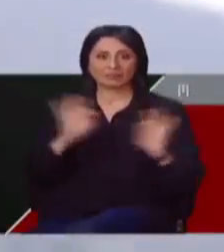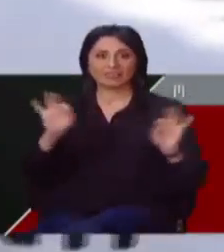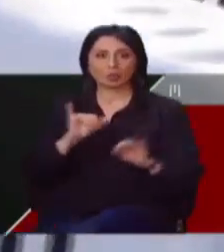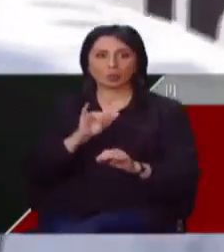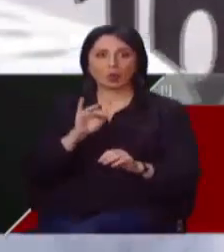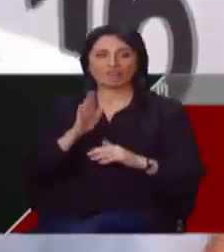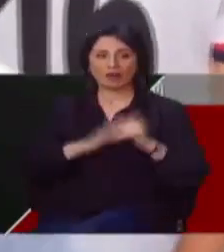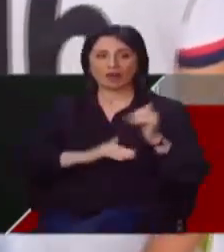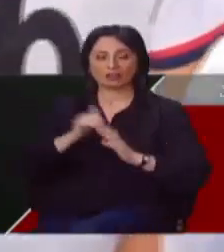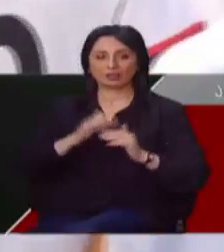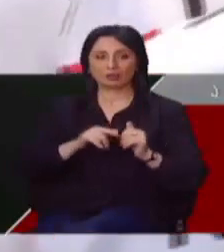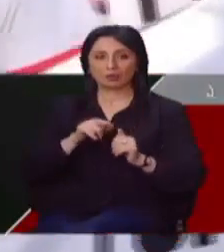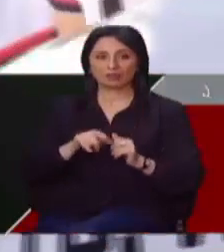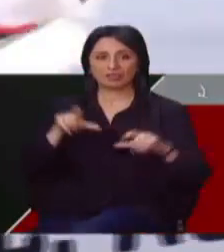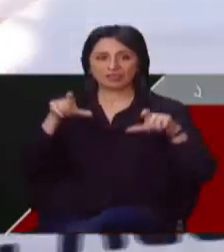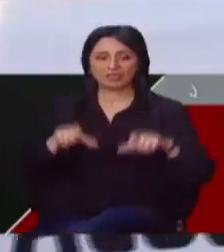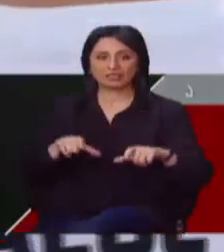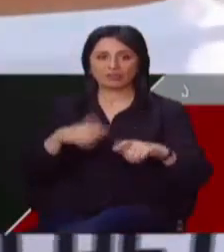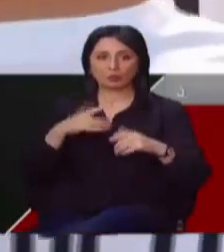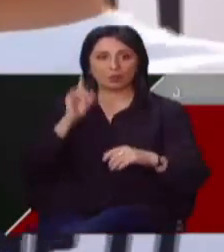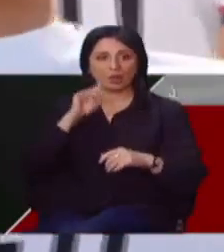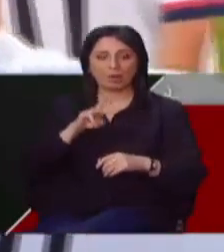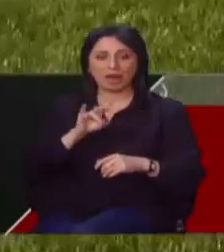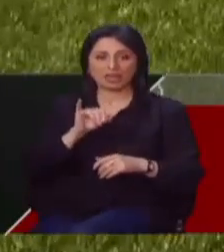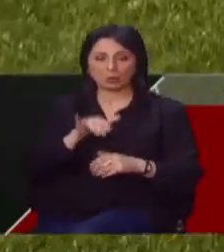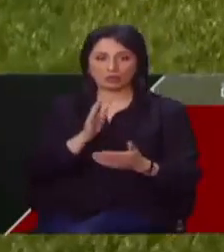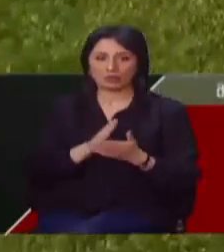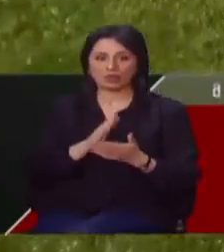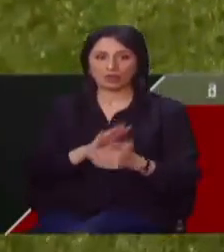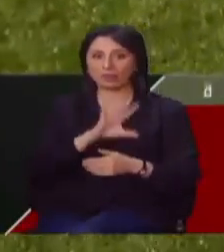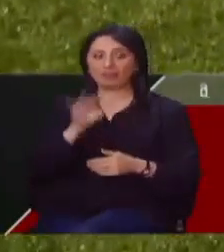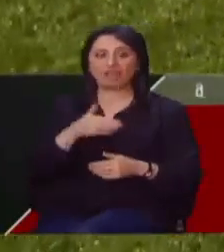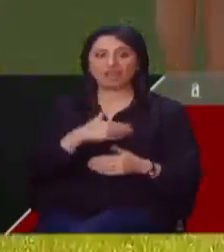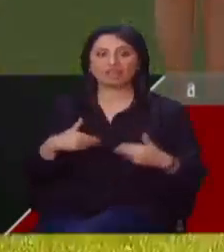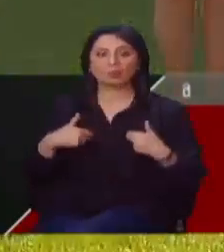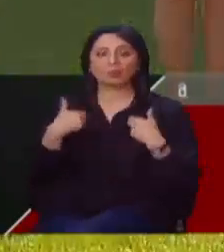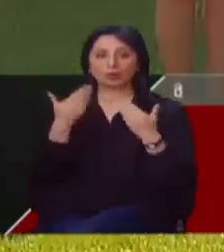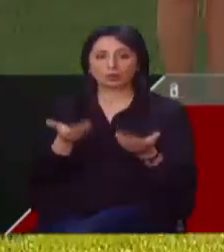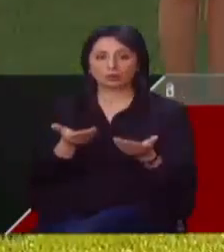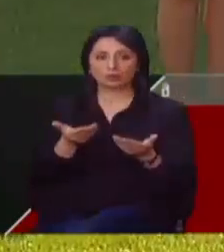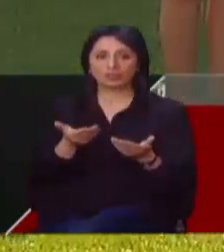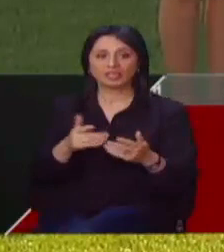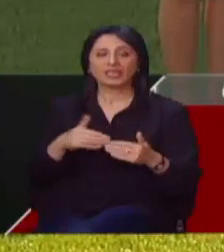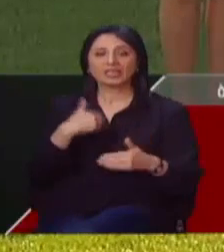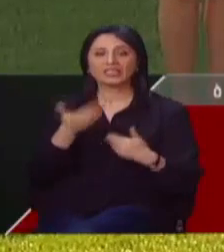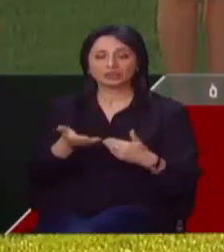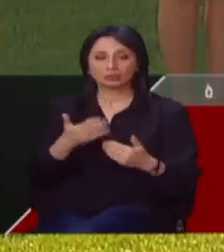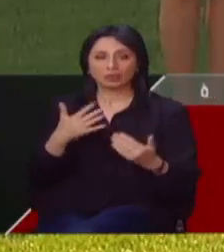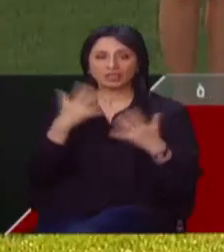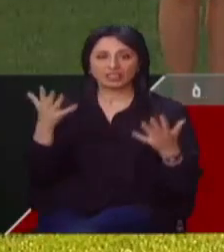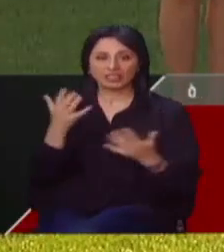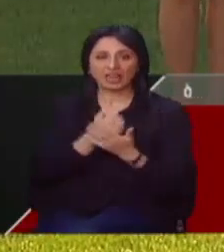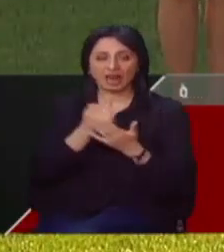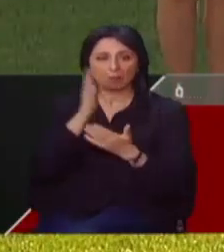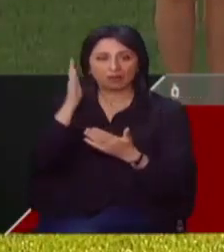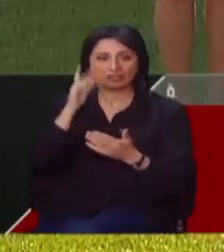UEFA-ს კატეგორიის სტადიონი უკვე მარნეულს გააჩნია. ყველას მინდა მოგილოცოთ, გისურვოთ დიდი